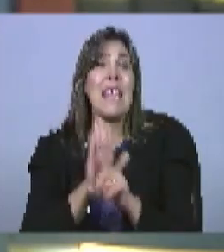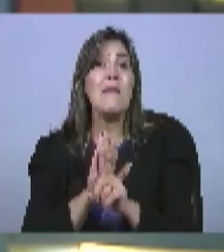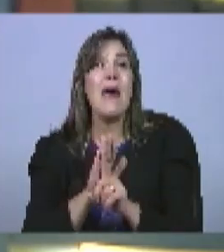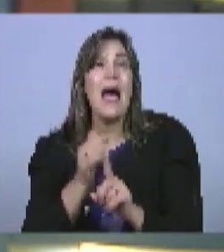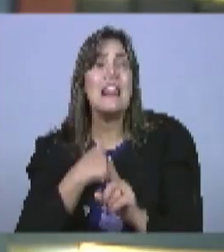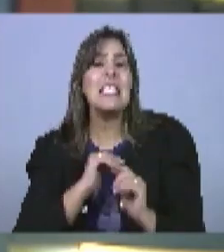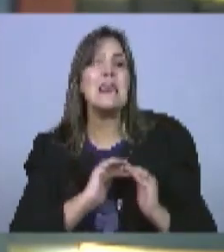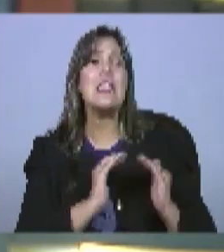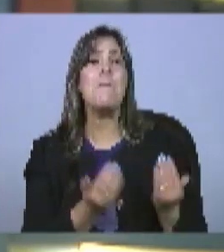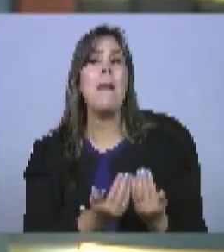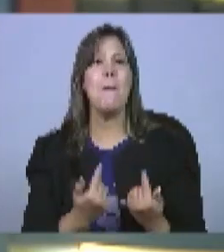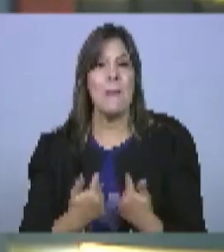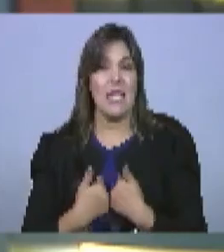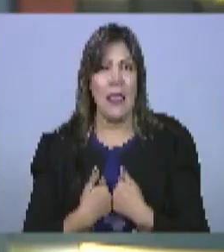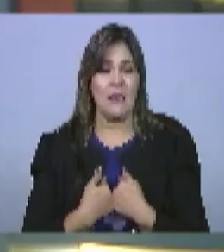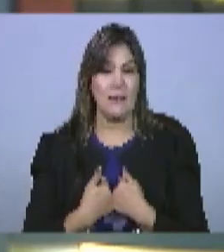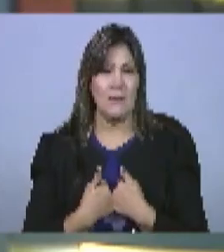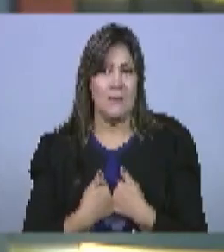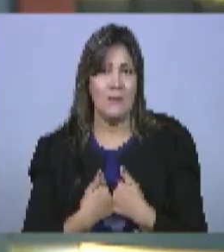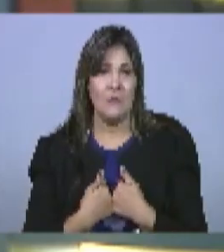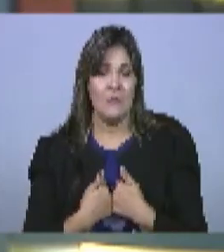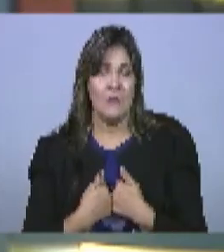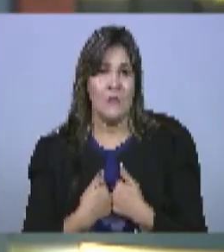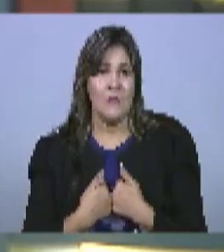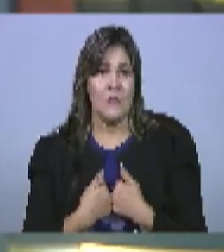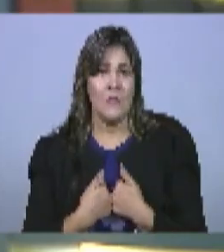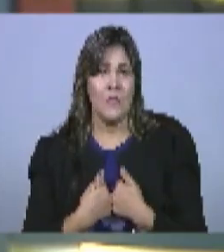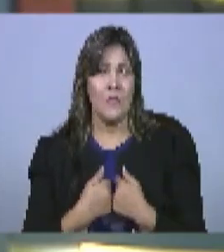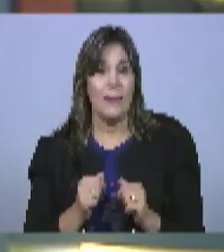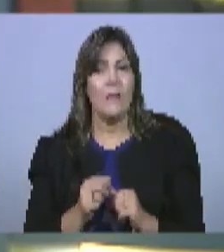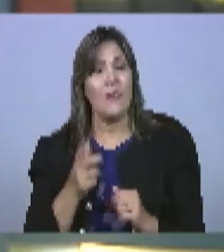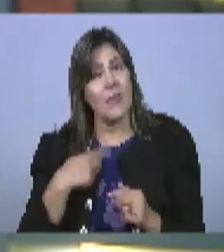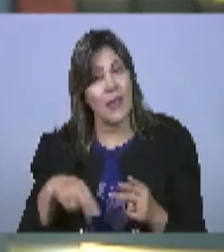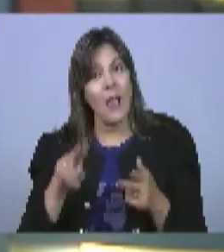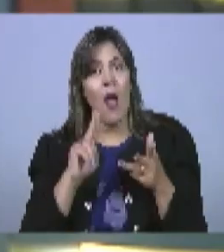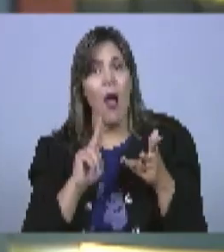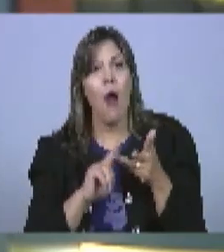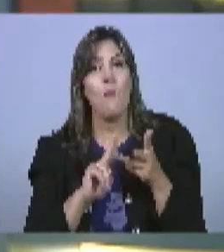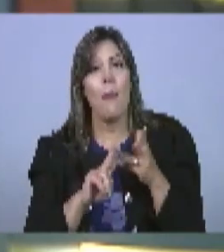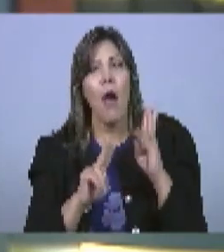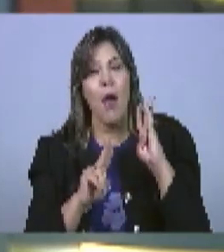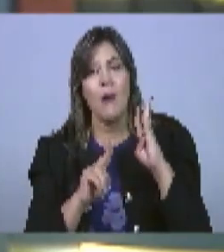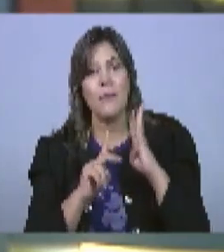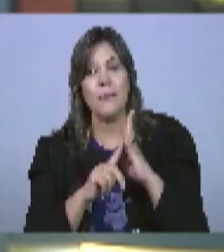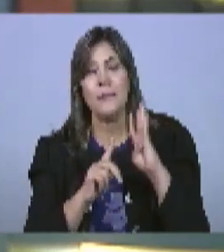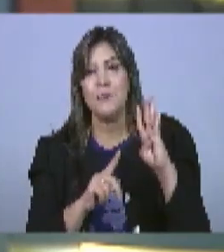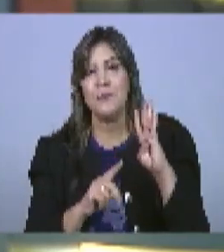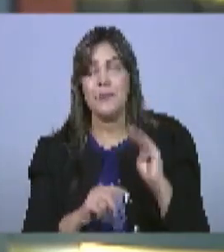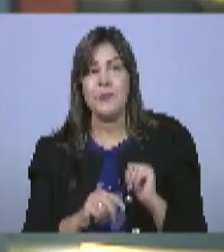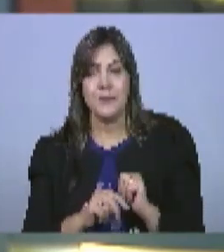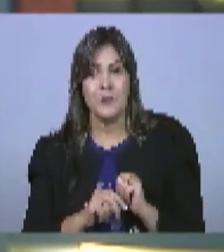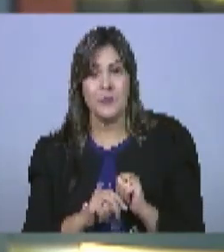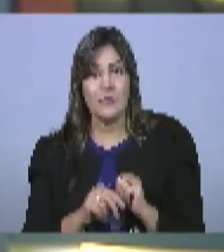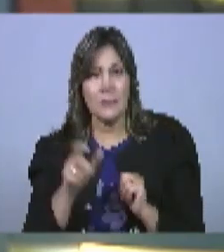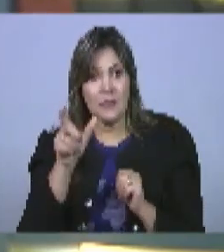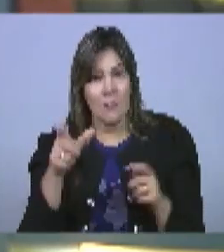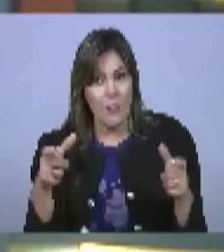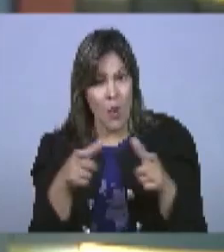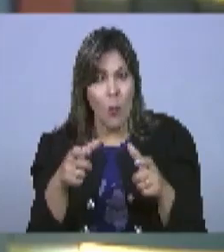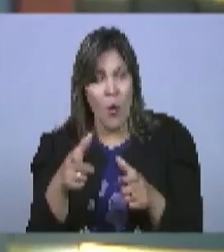نؤمن نحن به فريق رابع من هؤلاء المدعين